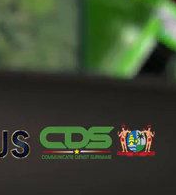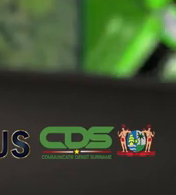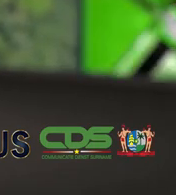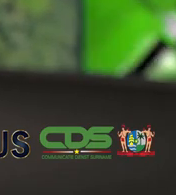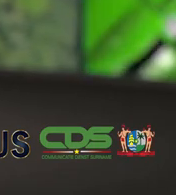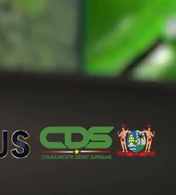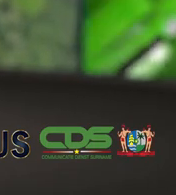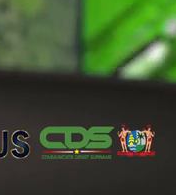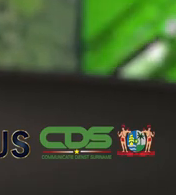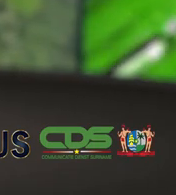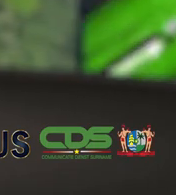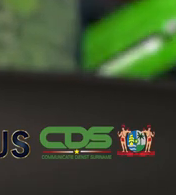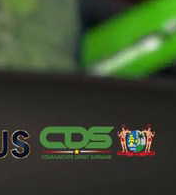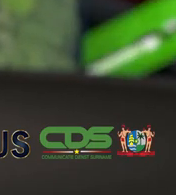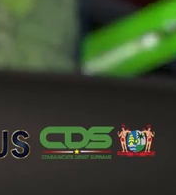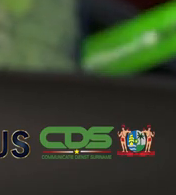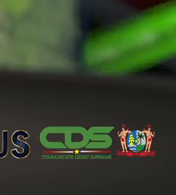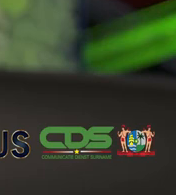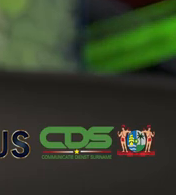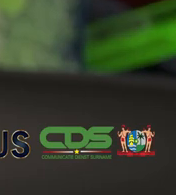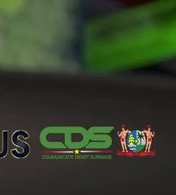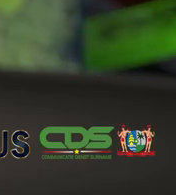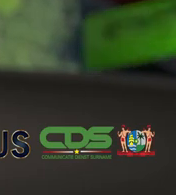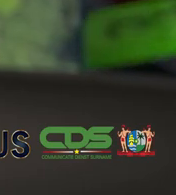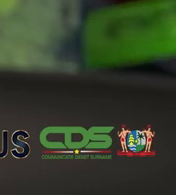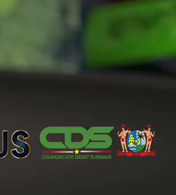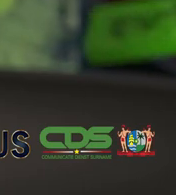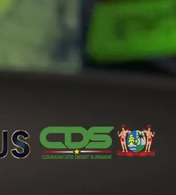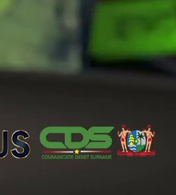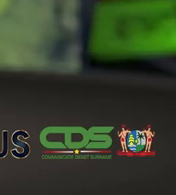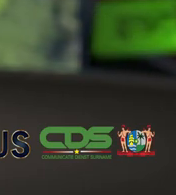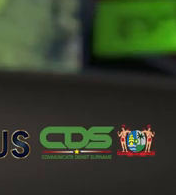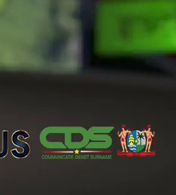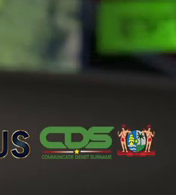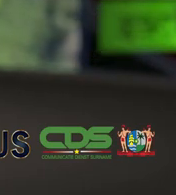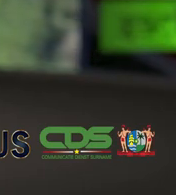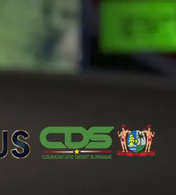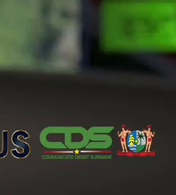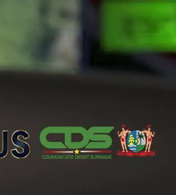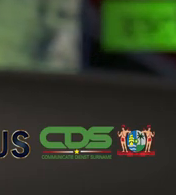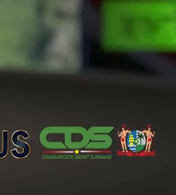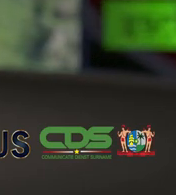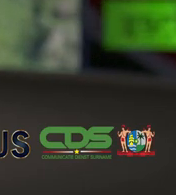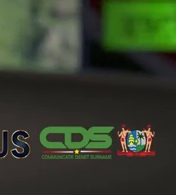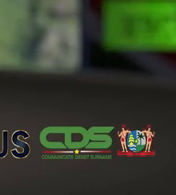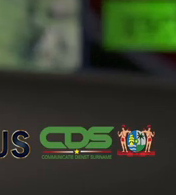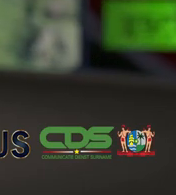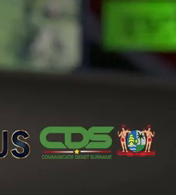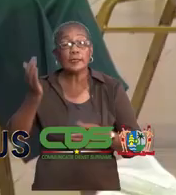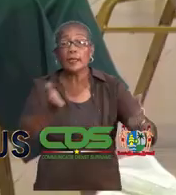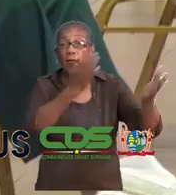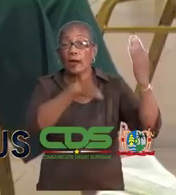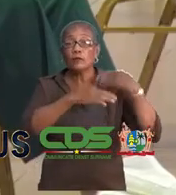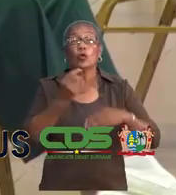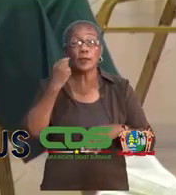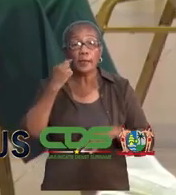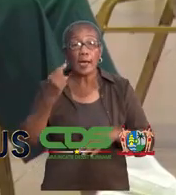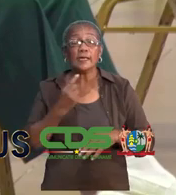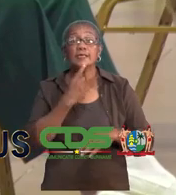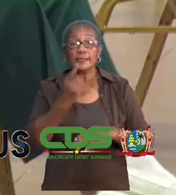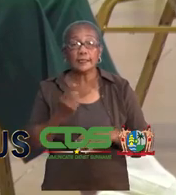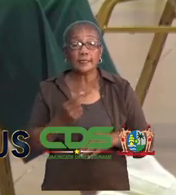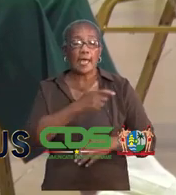en verder staat er een ontmoeting tussen president Santokki en de nieuwe CARICOM-secretaris-generaal op de agenda.